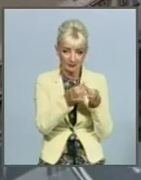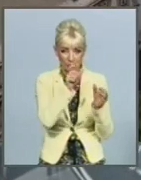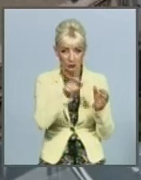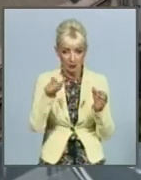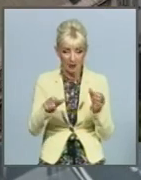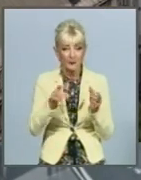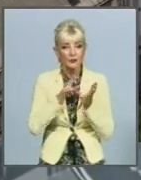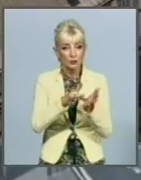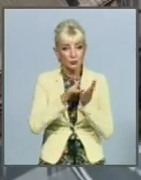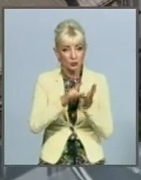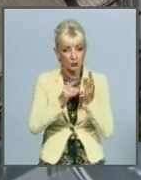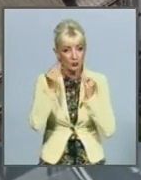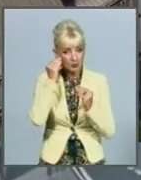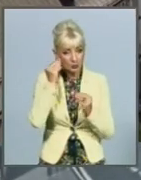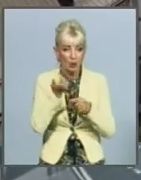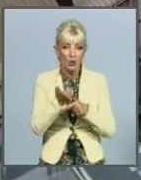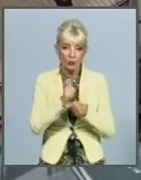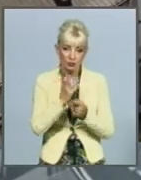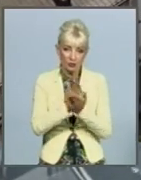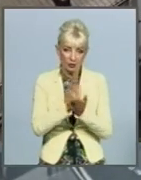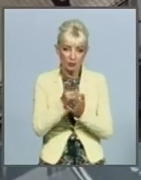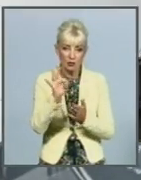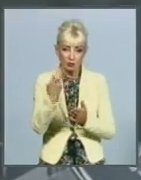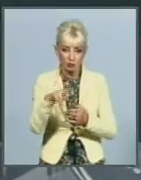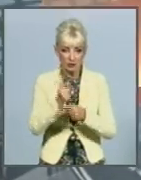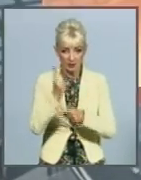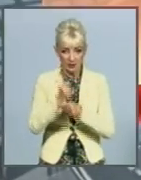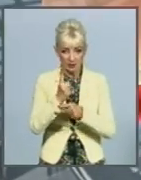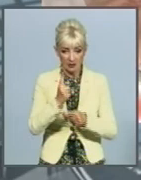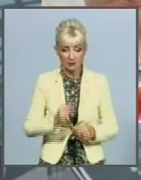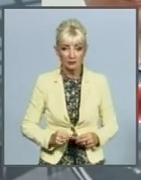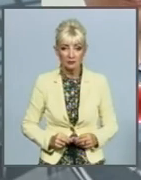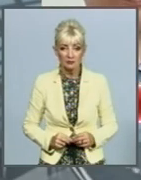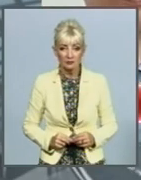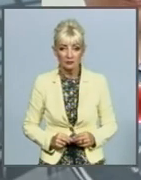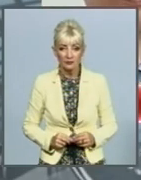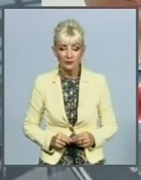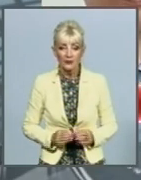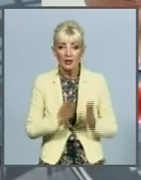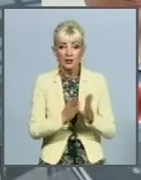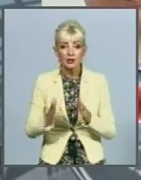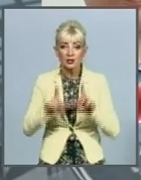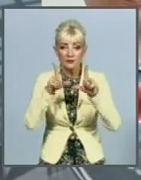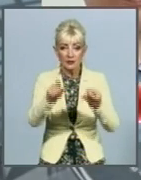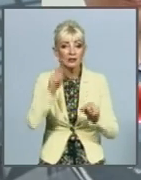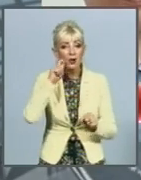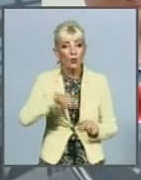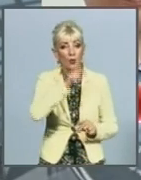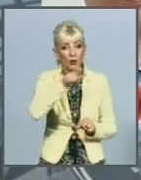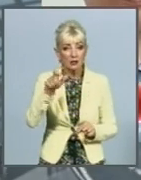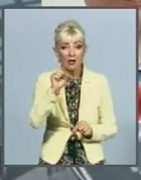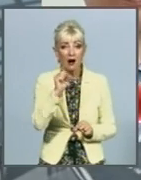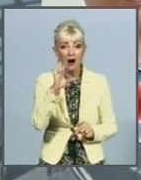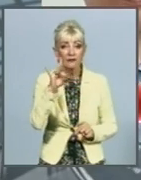Подорожі з туристичною метою досі перебувають під забороною. Загальний режим в'їзду українців в Австралію